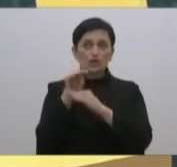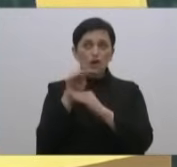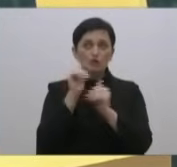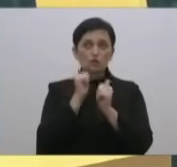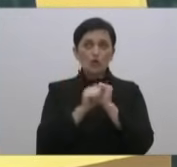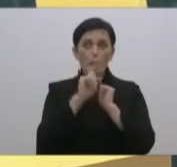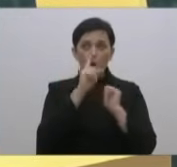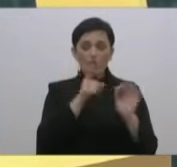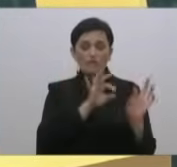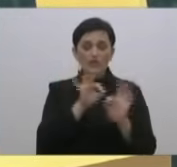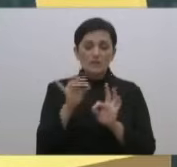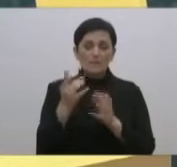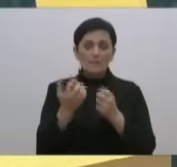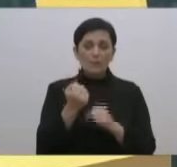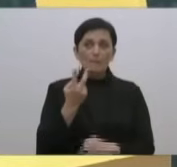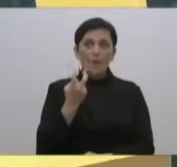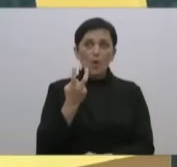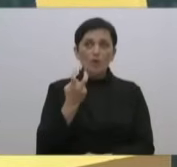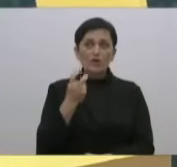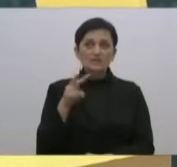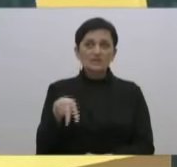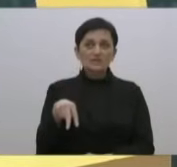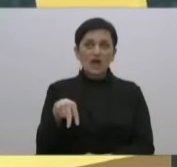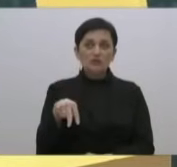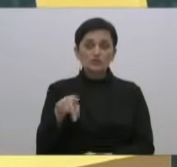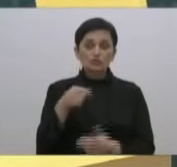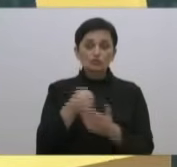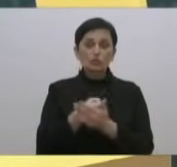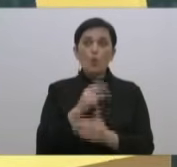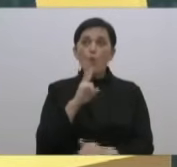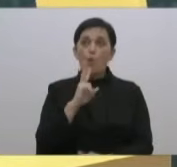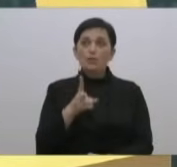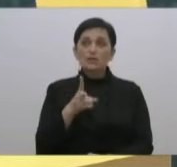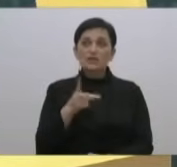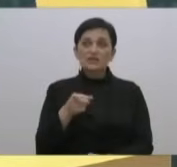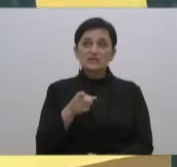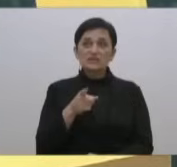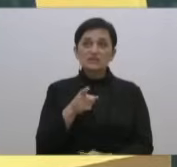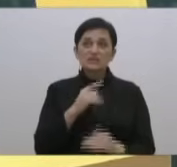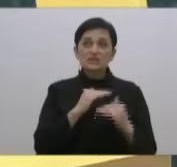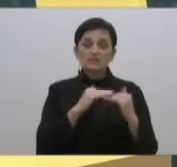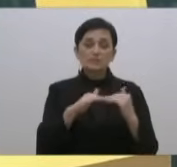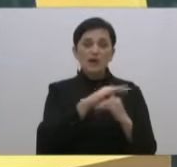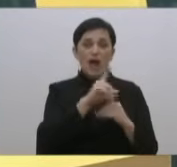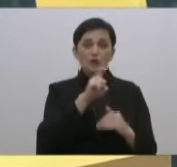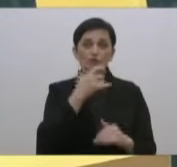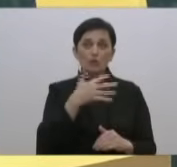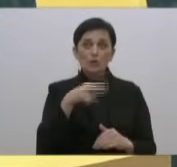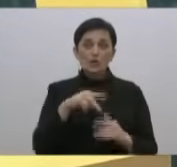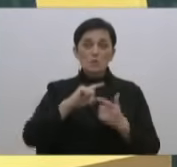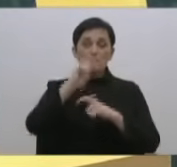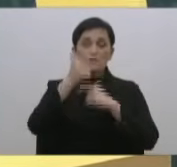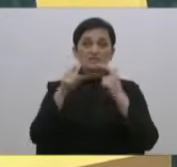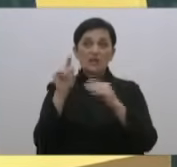ოდენობით ყოველთვიურად ბავშვი ღებულობს 200 ლარს, სანამ ის არ გახდება 2 წლის. და ბარში 150 ლარის ოდენობით. თაში